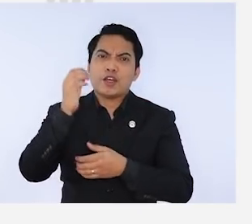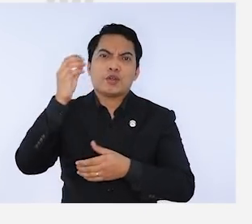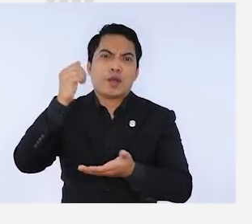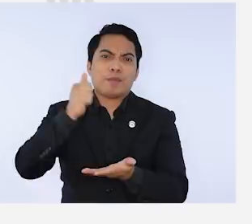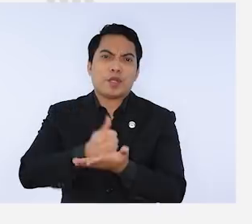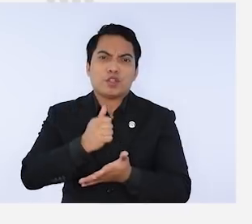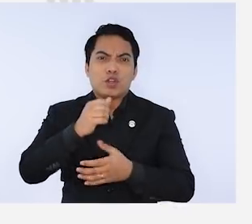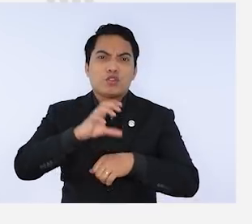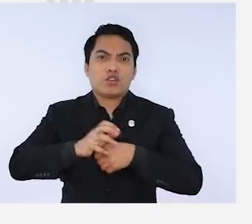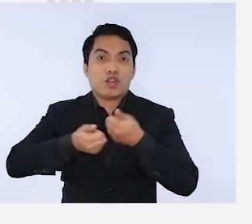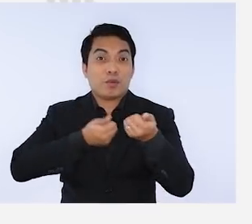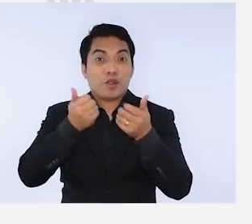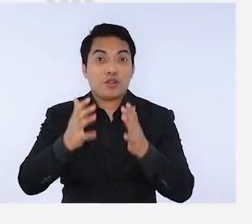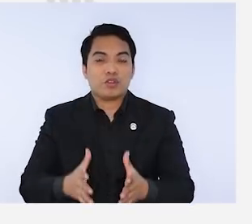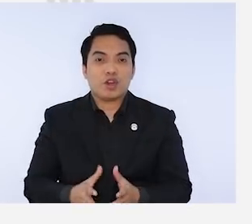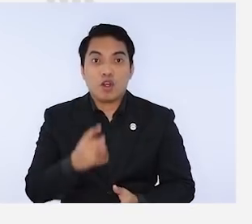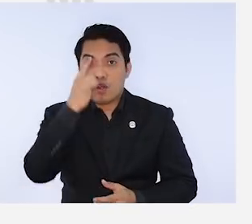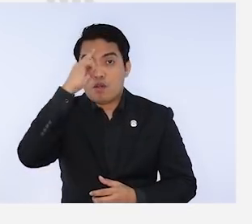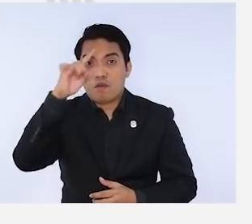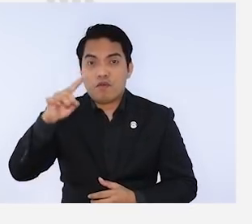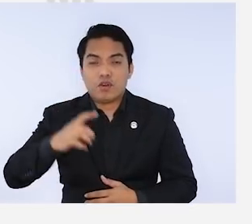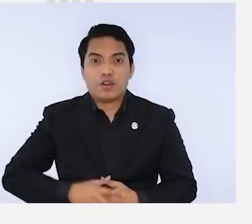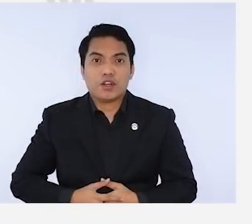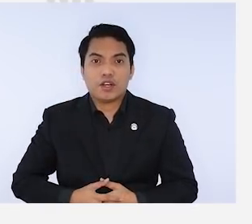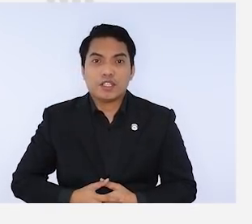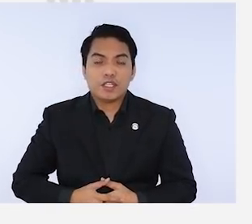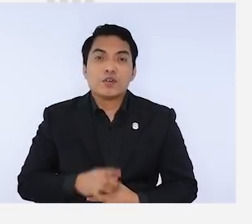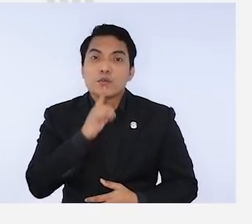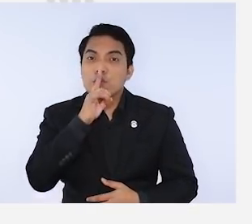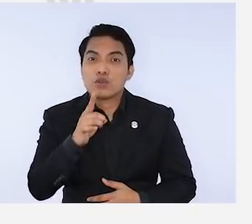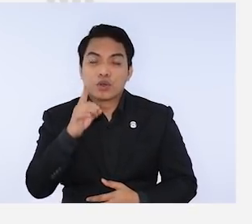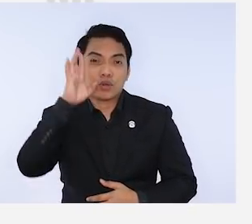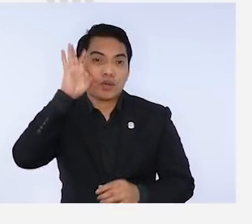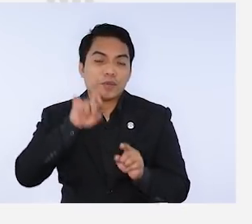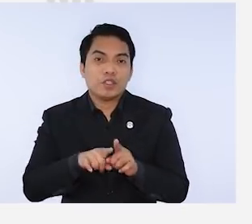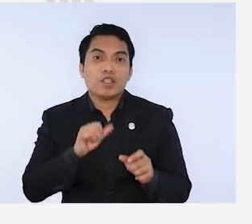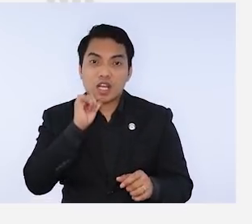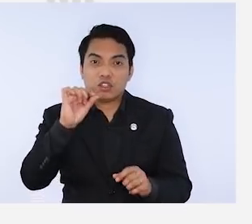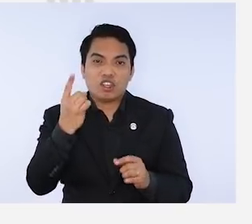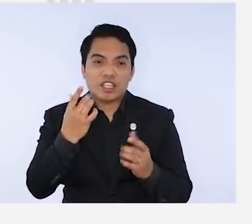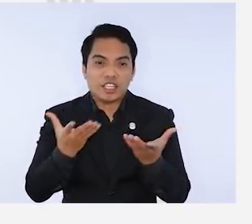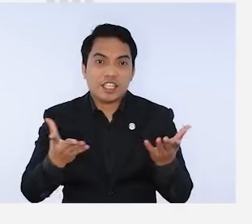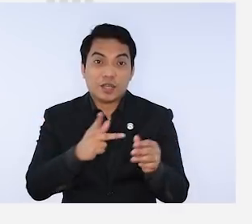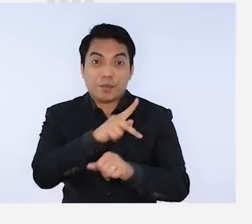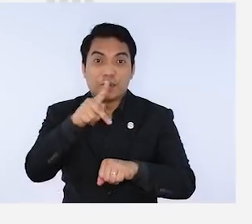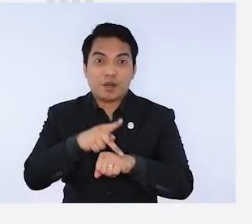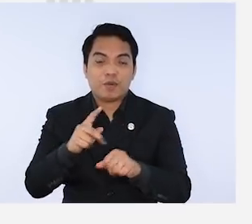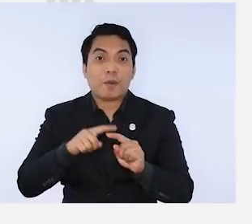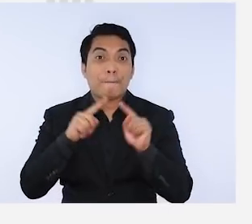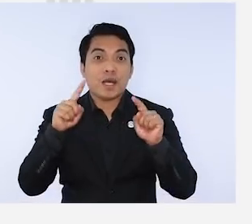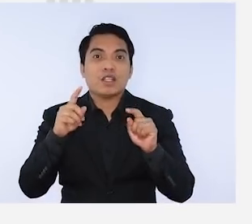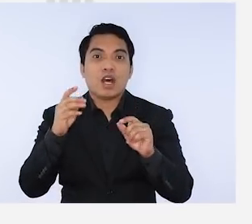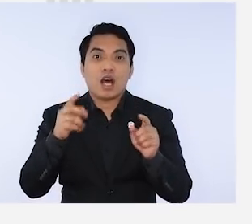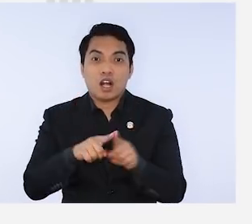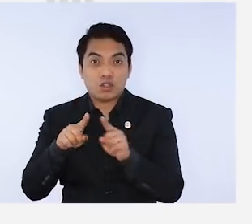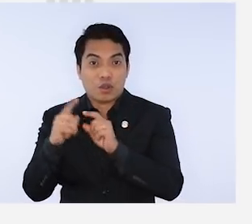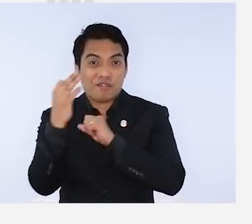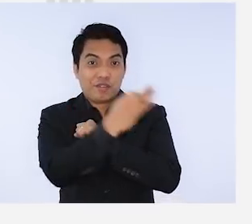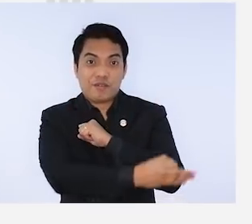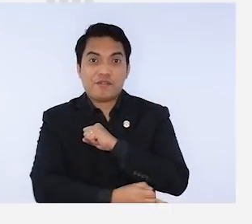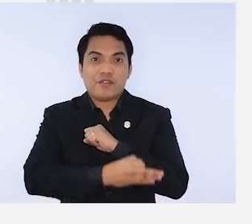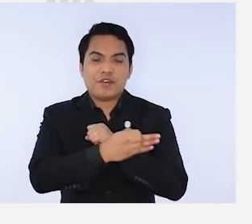Iglesia upang masiguro na ang mga kapatid hindi lamang sa Pilipinas kundi maging sa ibayong dagat ay nararanasan